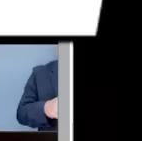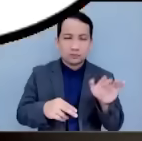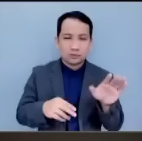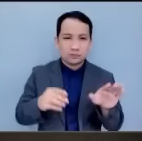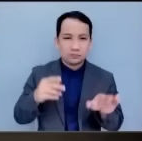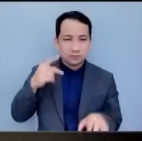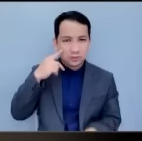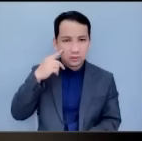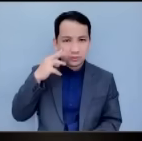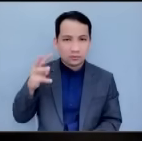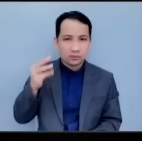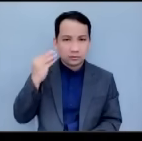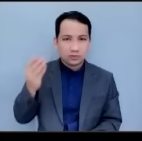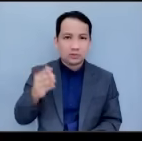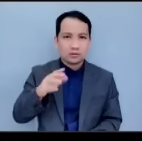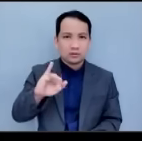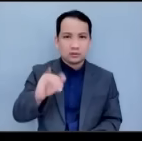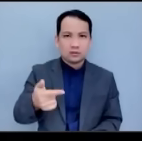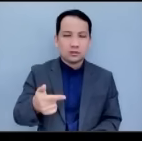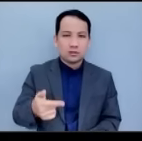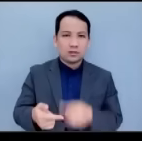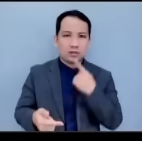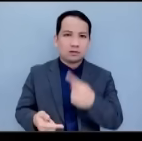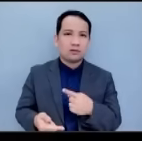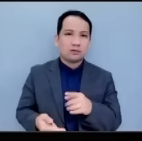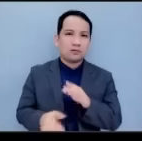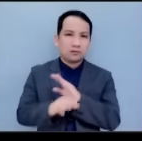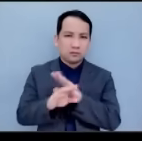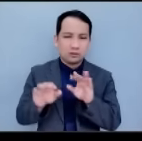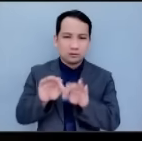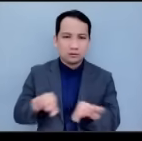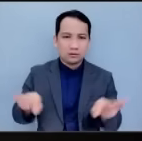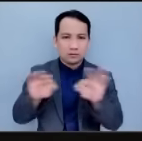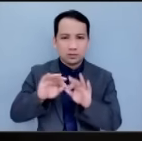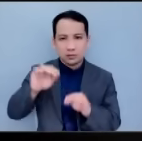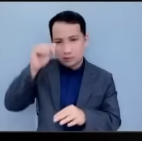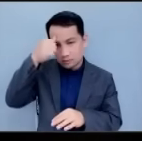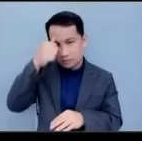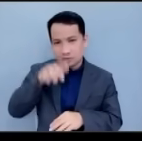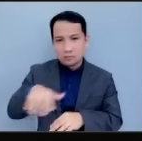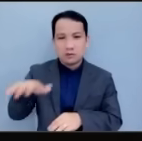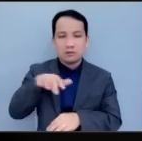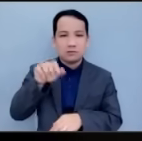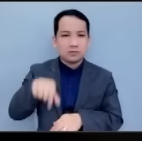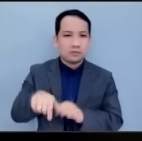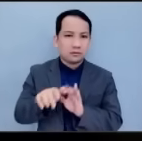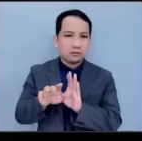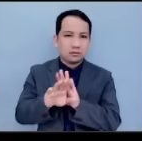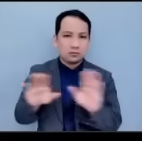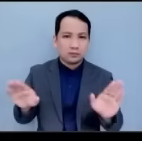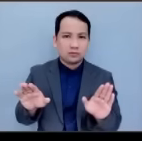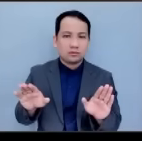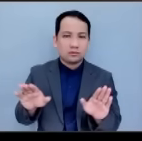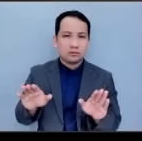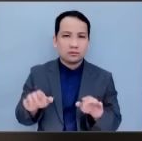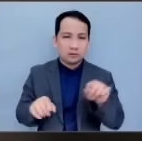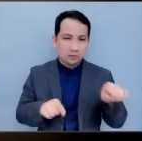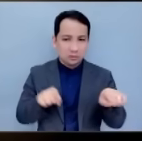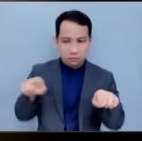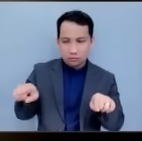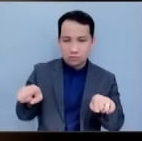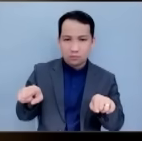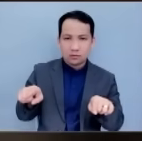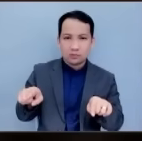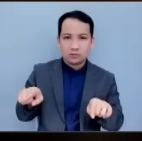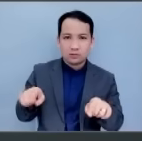Sa IG, sinabi ni Pia na kailangang paalalahanan ng lahat na hindi tamang nagtuturuan at